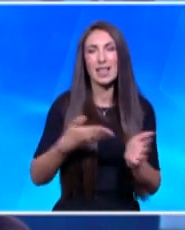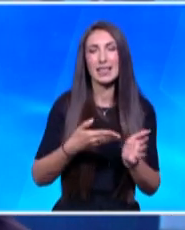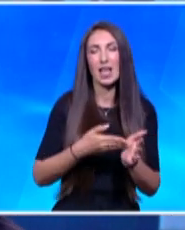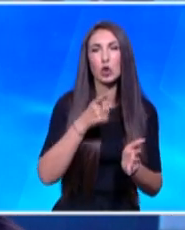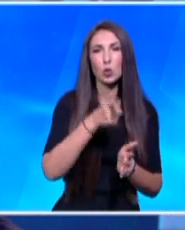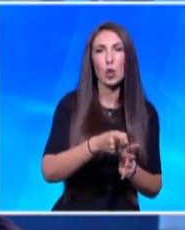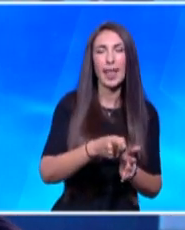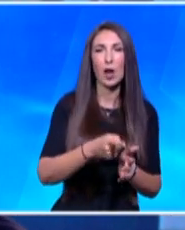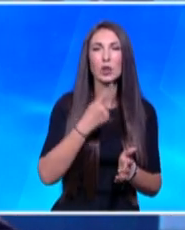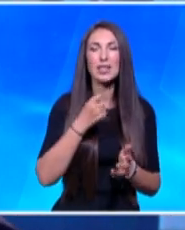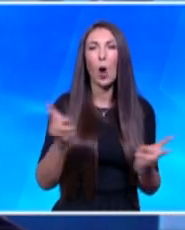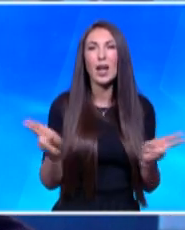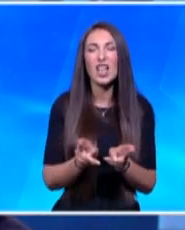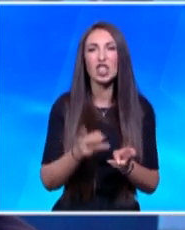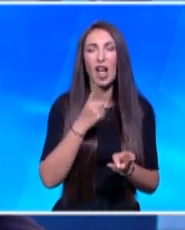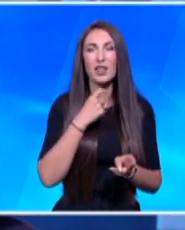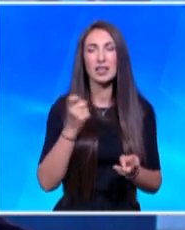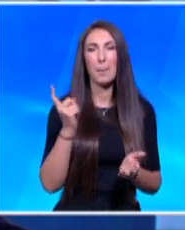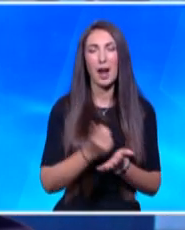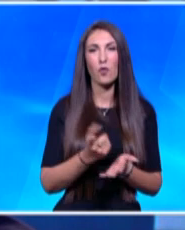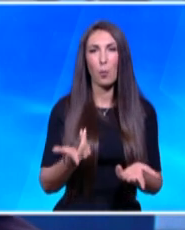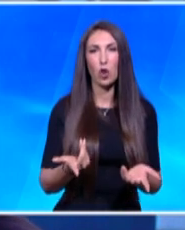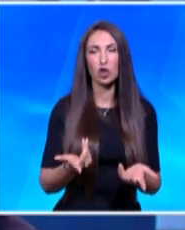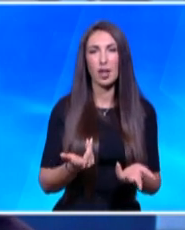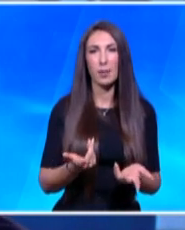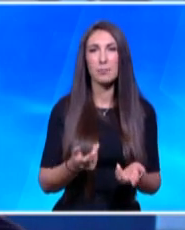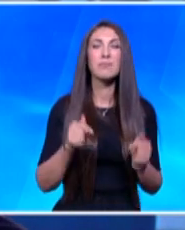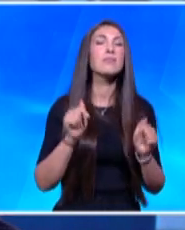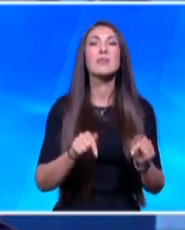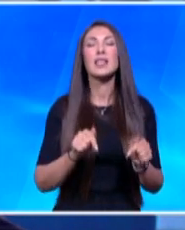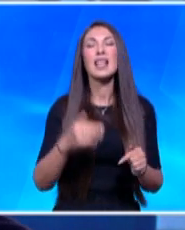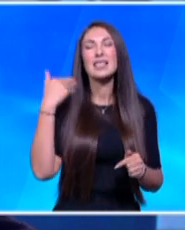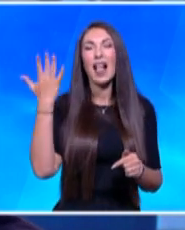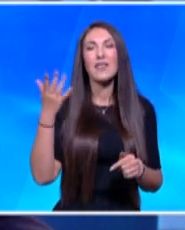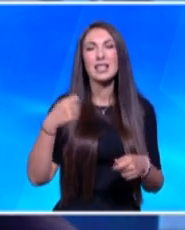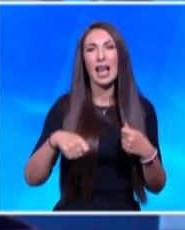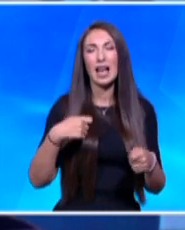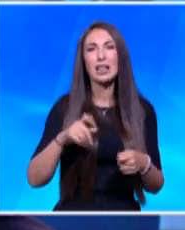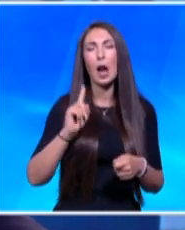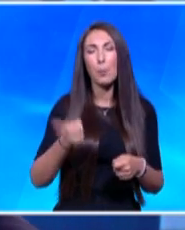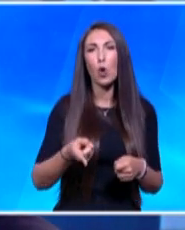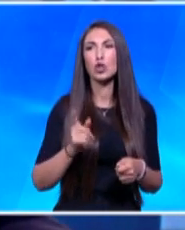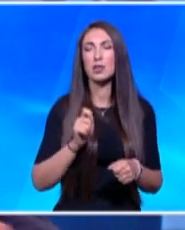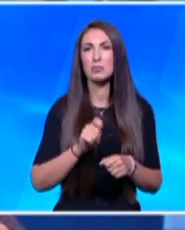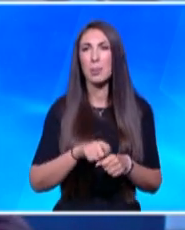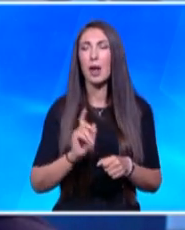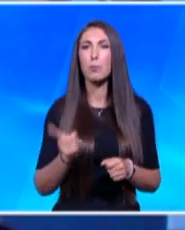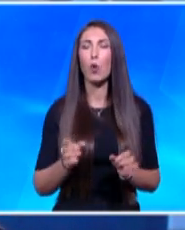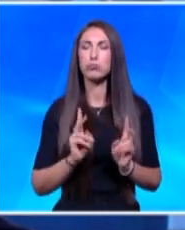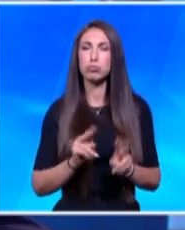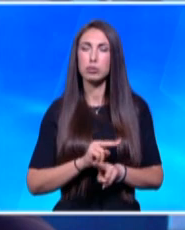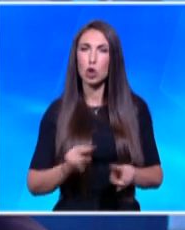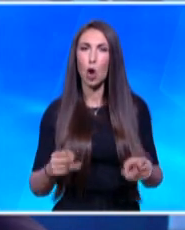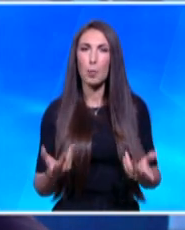като на практика реагира на нож по всеки един въпрос. Тази работа с главния секретар може да се реши много по-елегантно, защото неговата роля в този случай